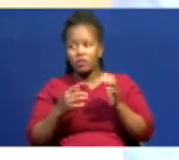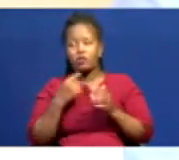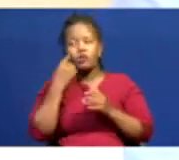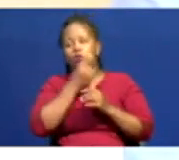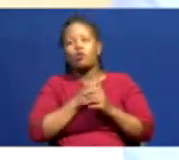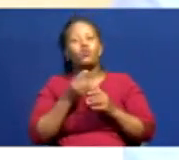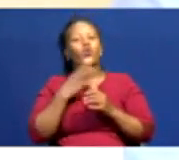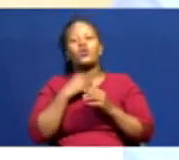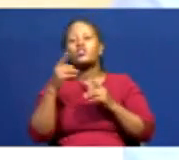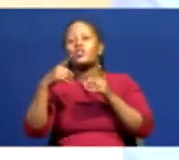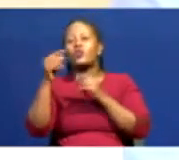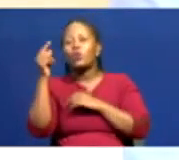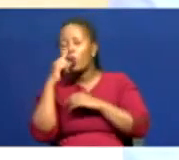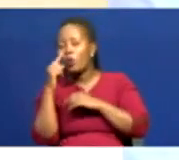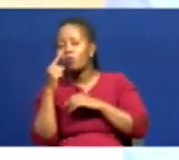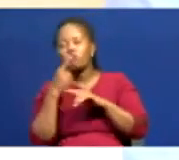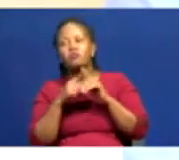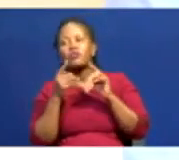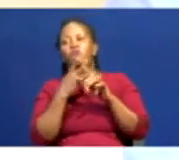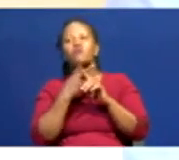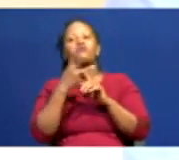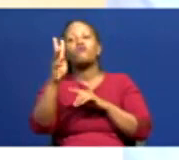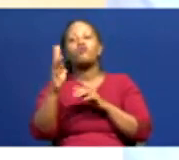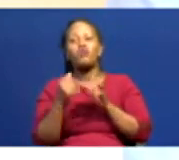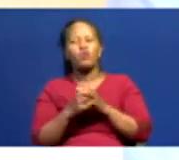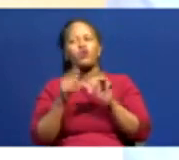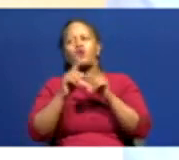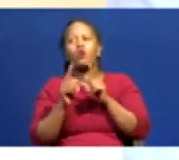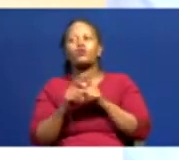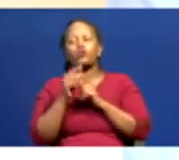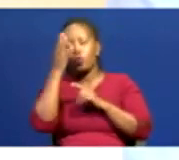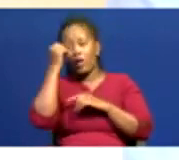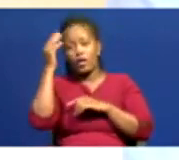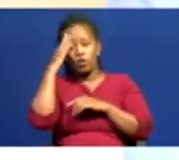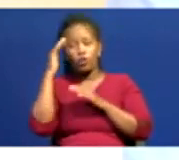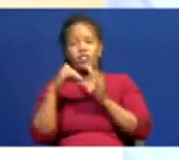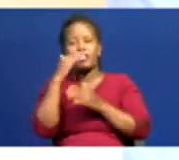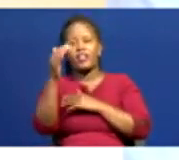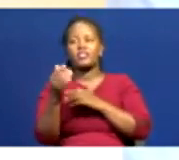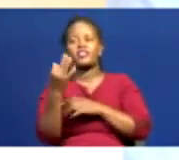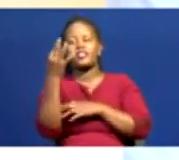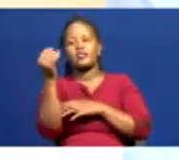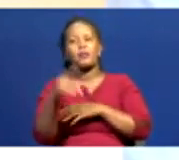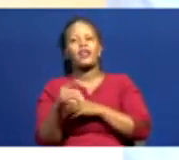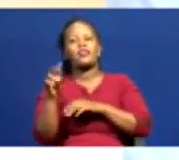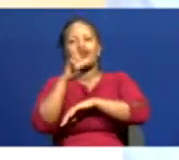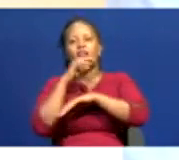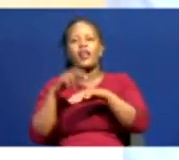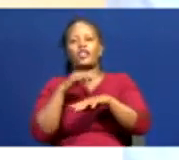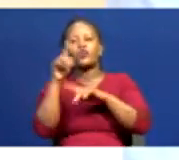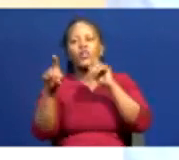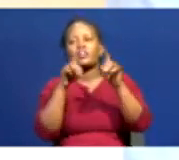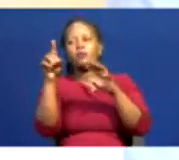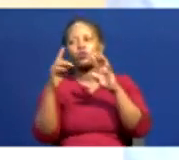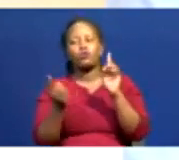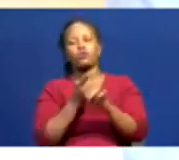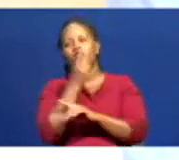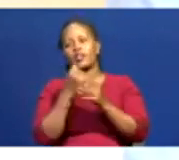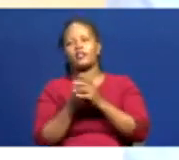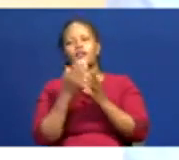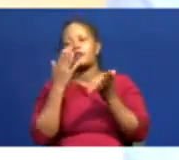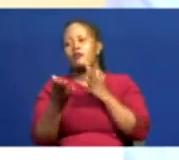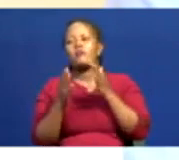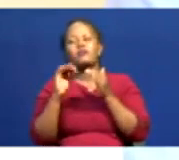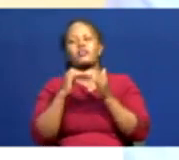form. And they not see in another 3 months the national examinations will be starting. Maybe in another day